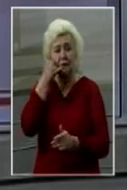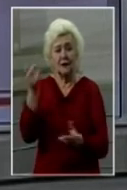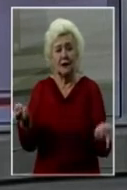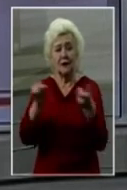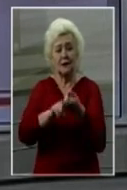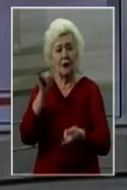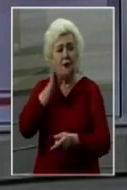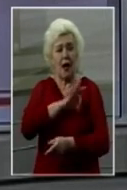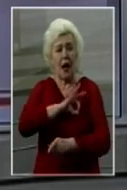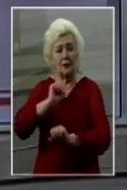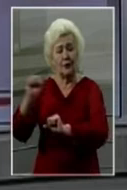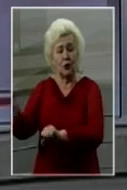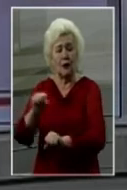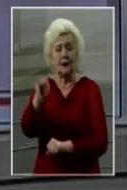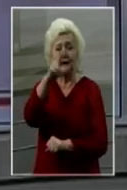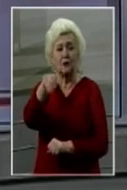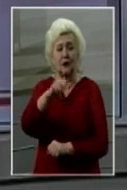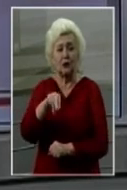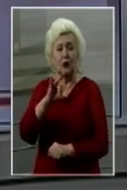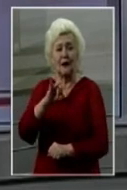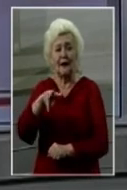з адвокатом Мангера Дмитром Ільченком,